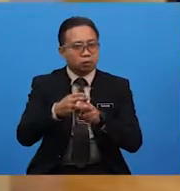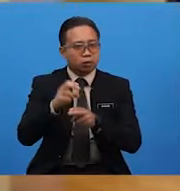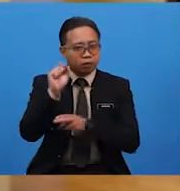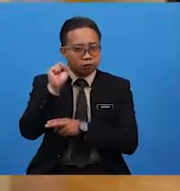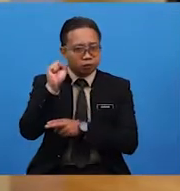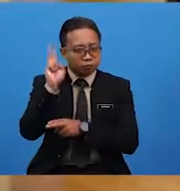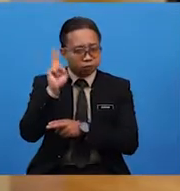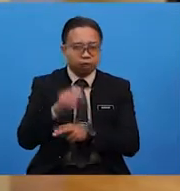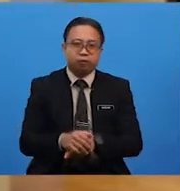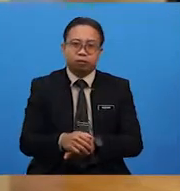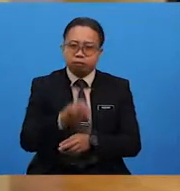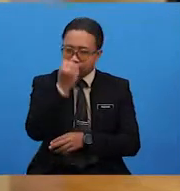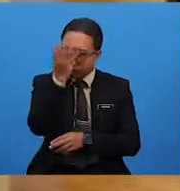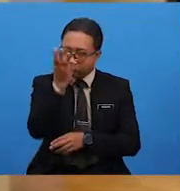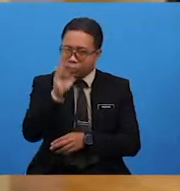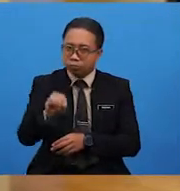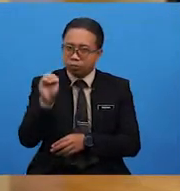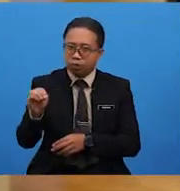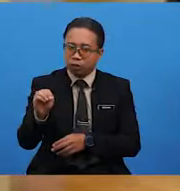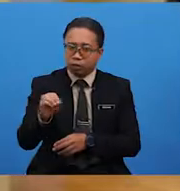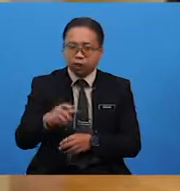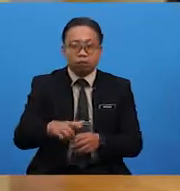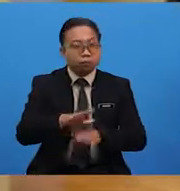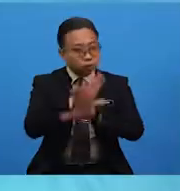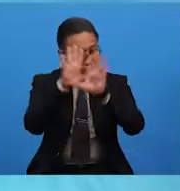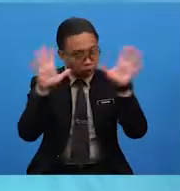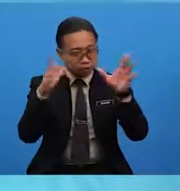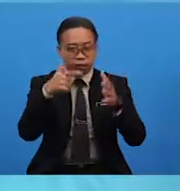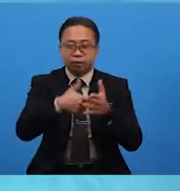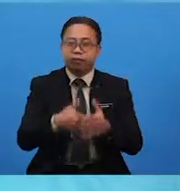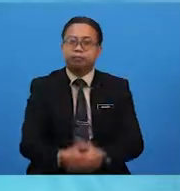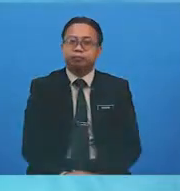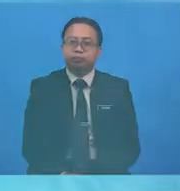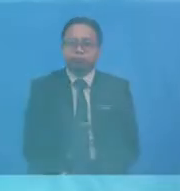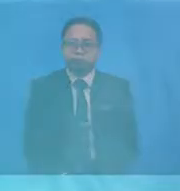mana akan memberikan kepada pelajar bahasa esok lebih jelas lagi kita saksikan